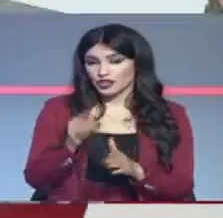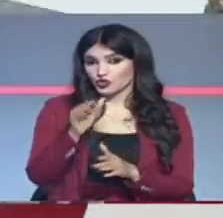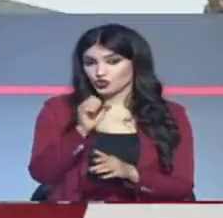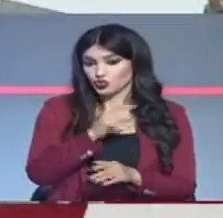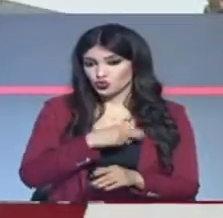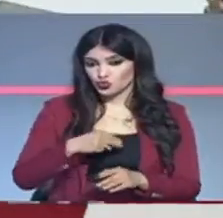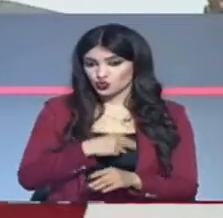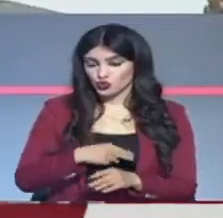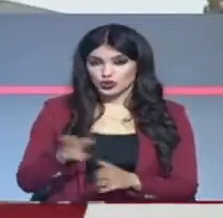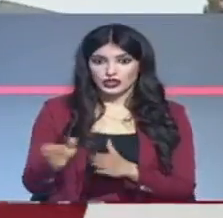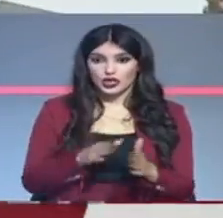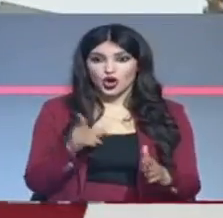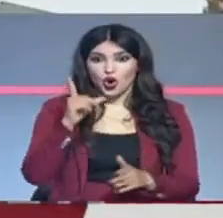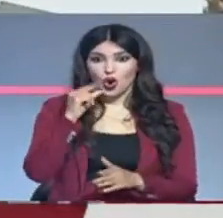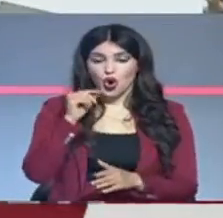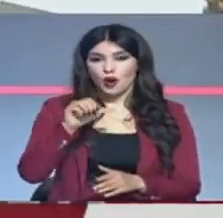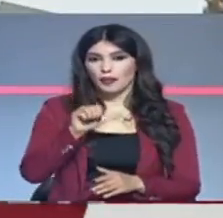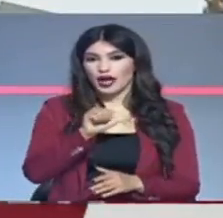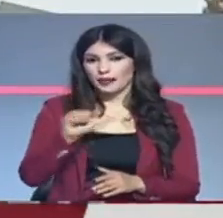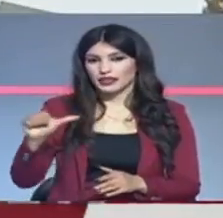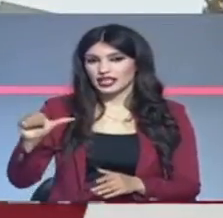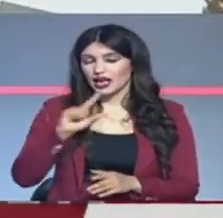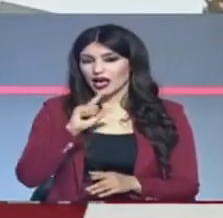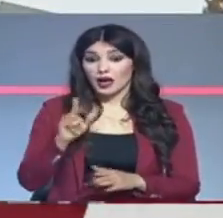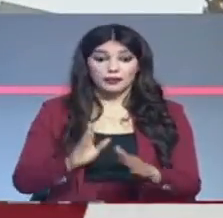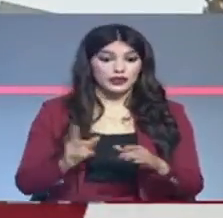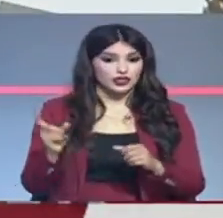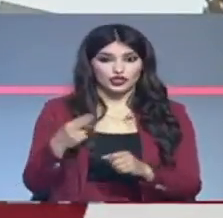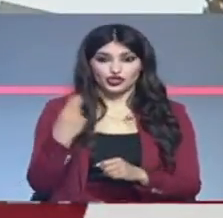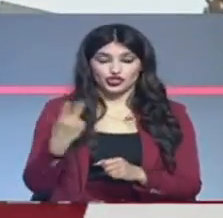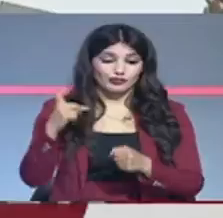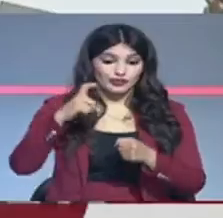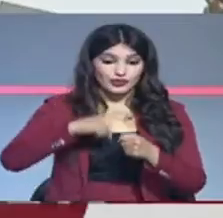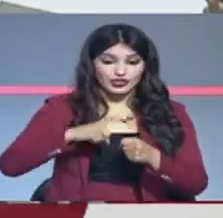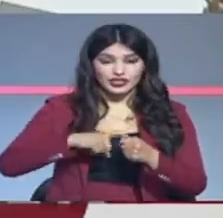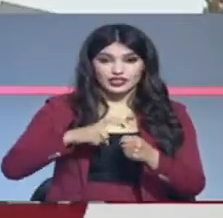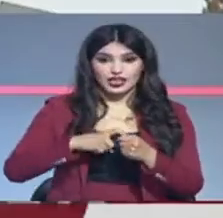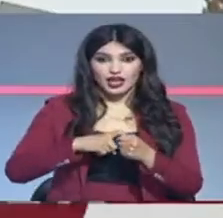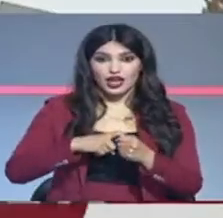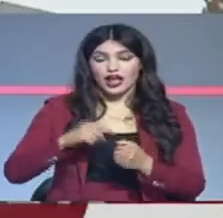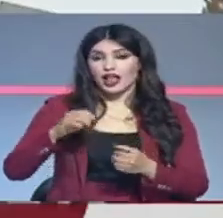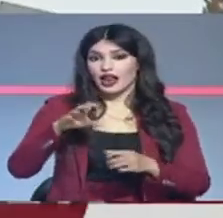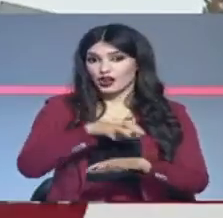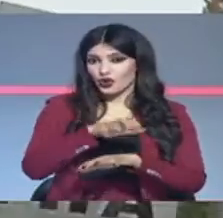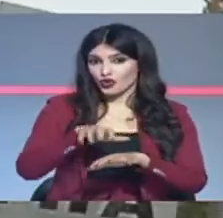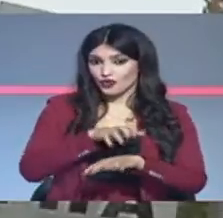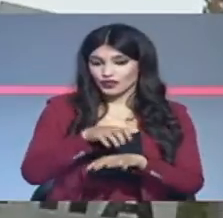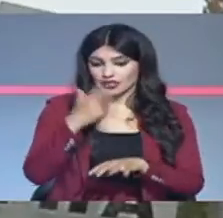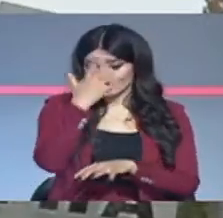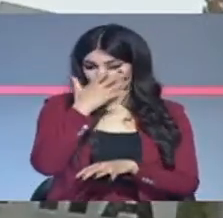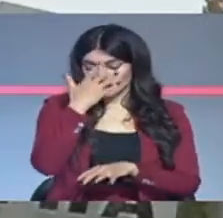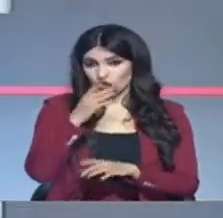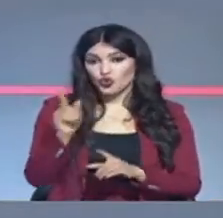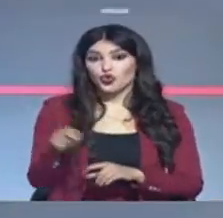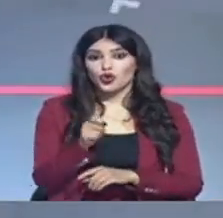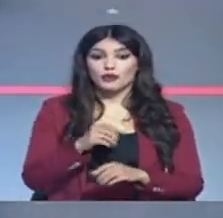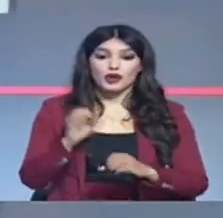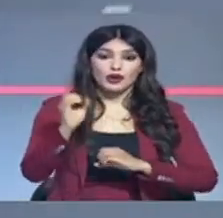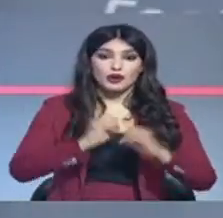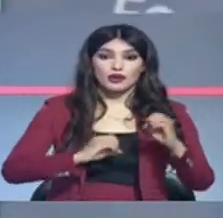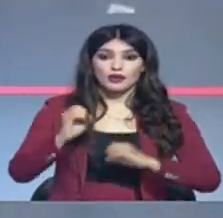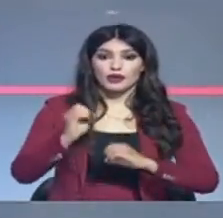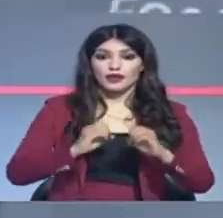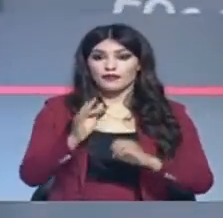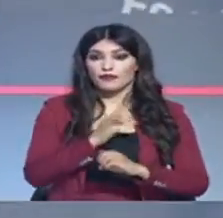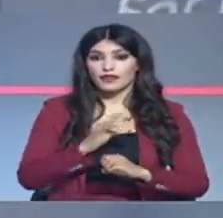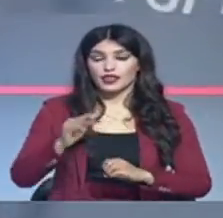يحظى احمد احمد ب قانونيه ترشحه لانتخابات رئاسه الكونفدراليه الافريقيه التي ستنتظر في الثاني عشر من